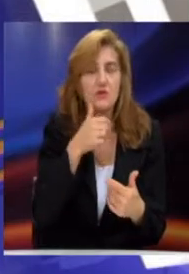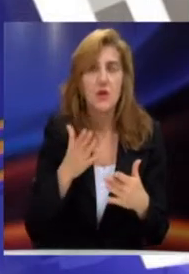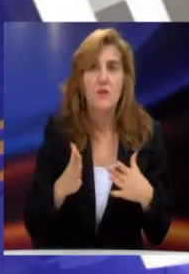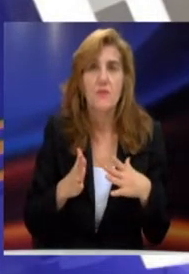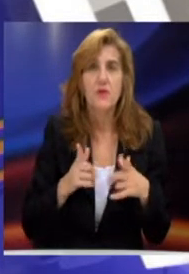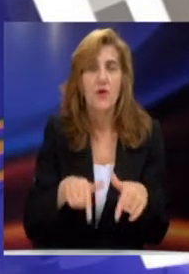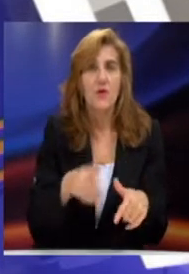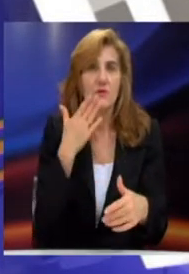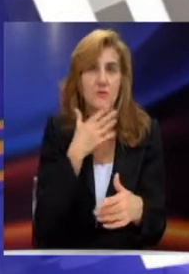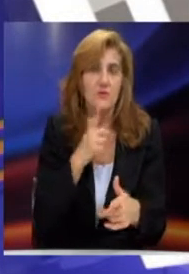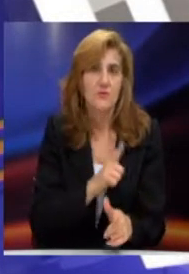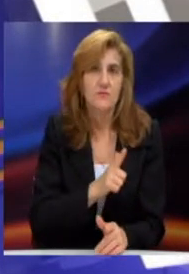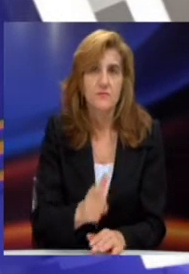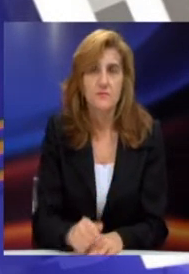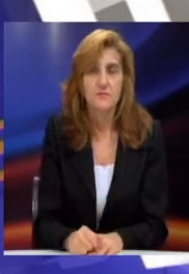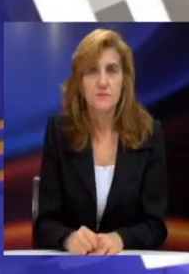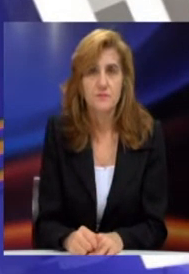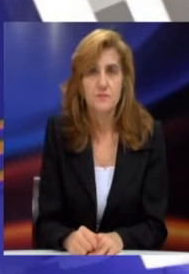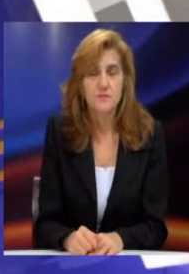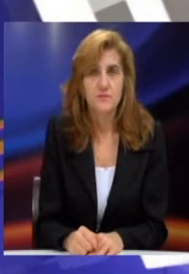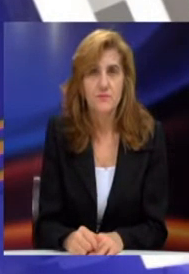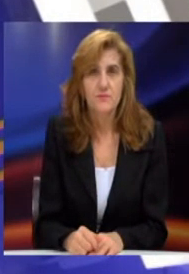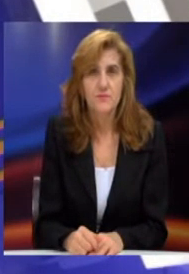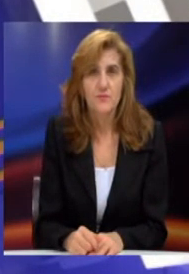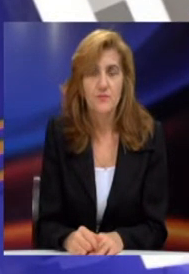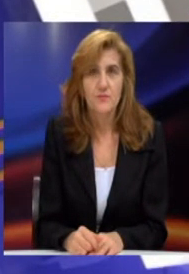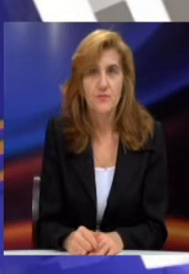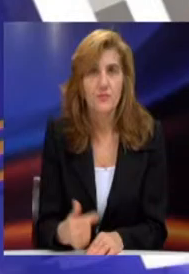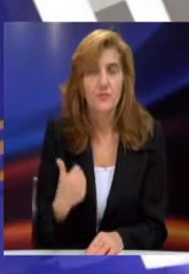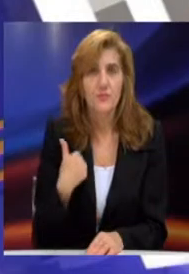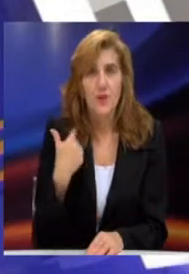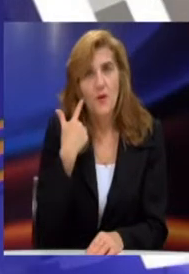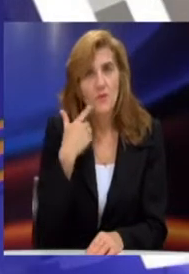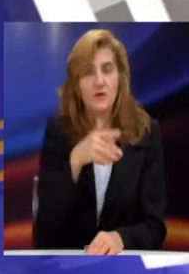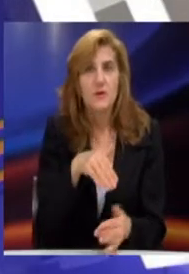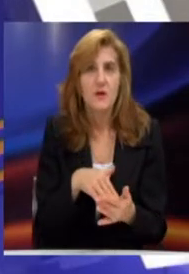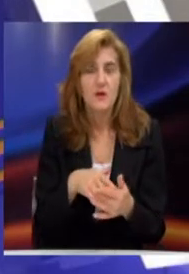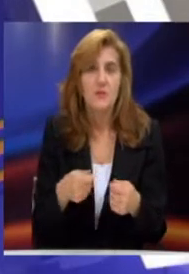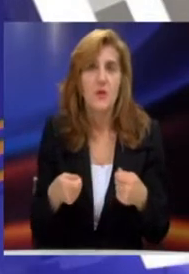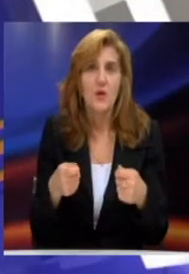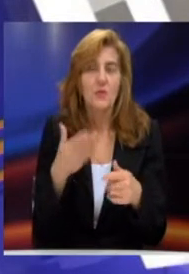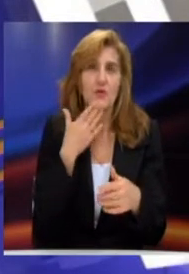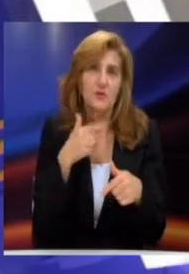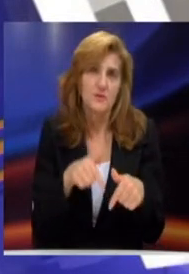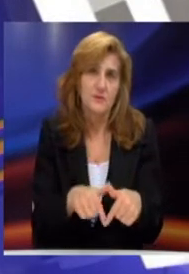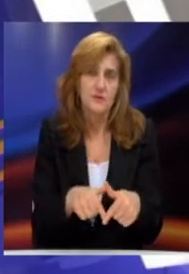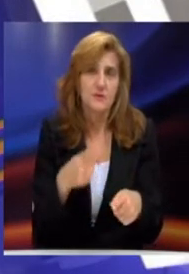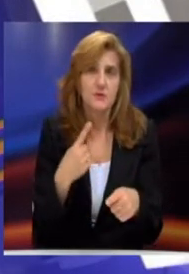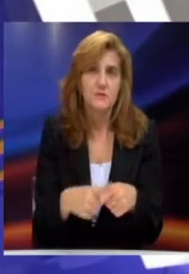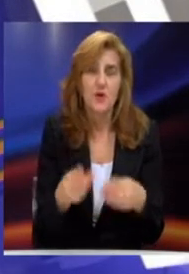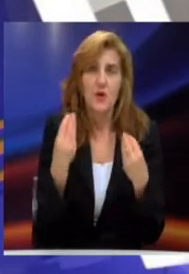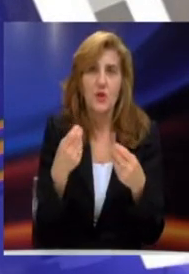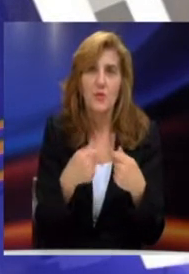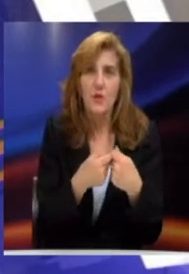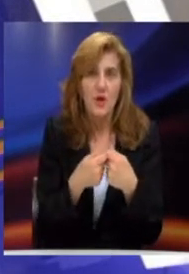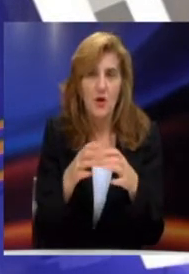ih sve očekuje u ovoj obrazovnoj ustanovi. Po meni, ja mislim da treba da upišu Zmaj zato što je